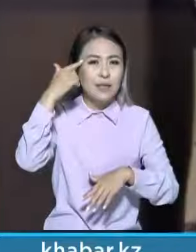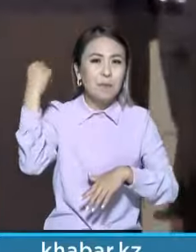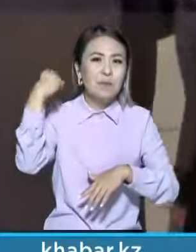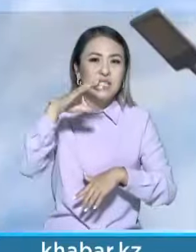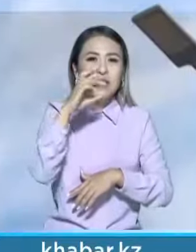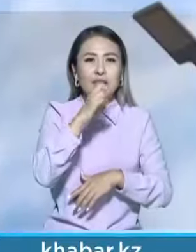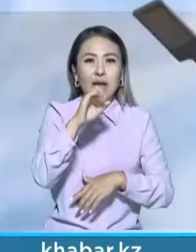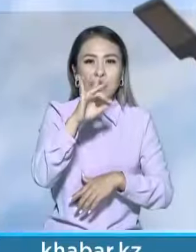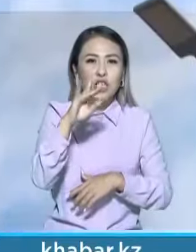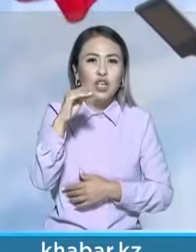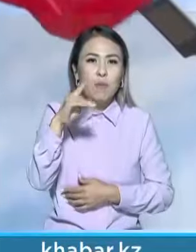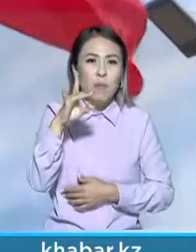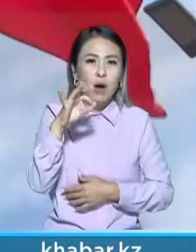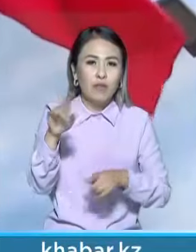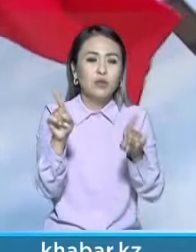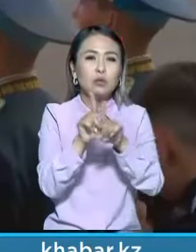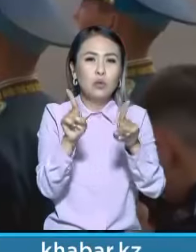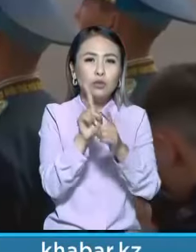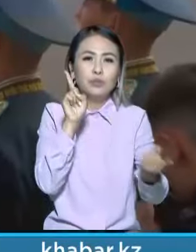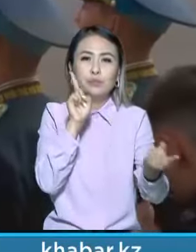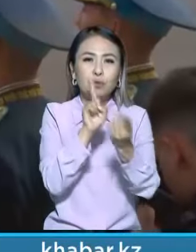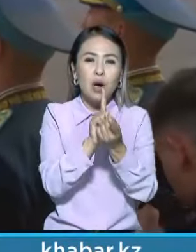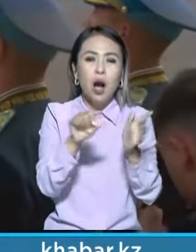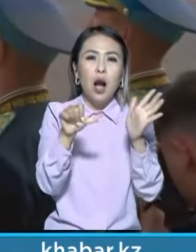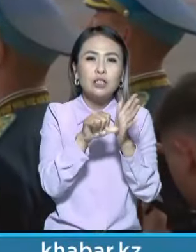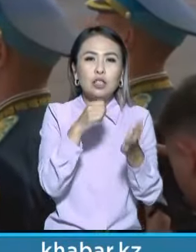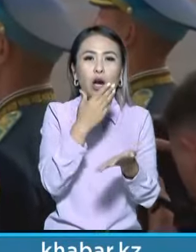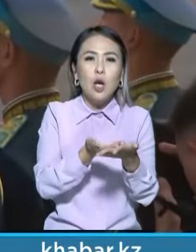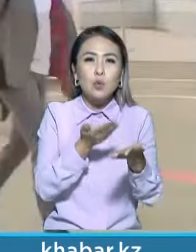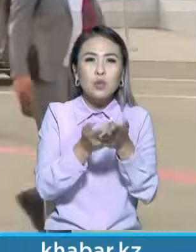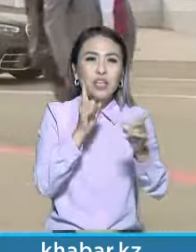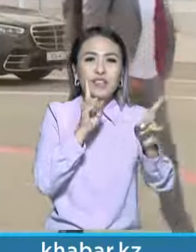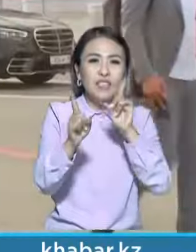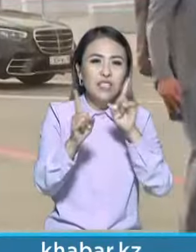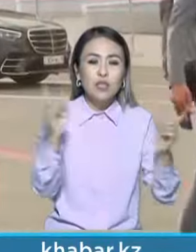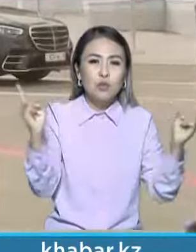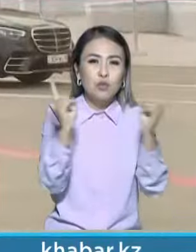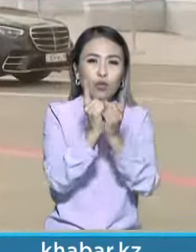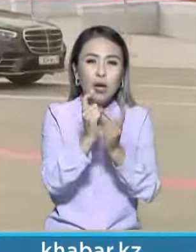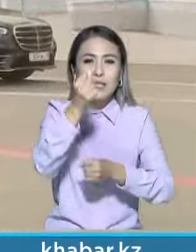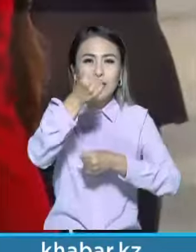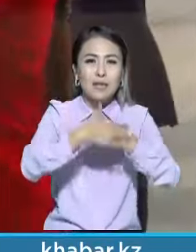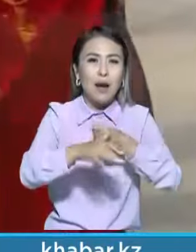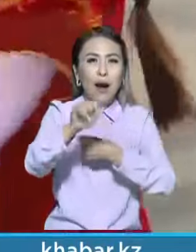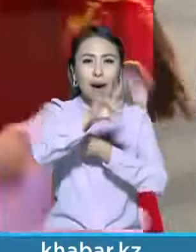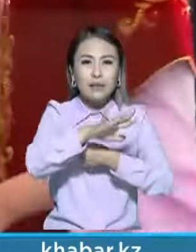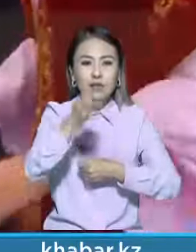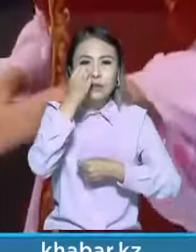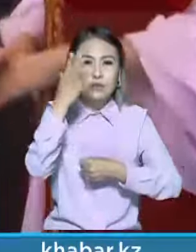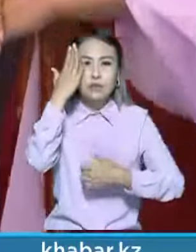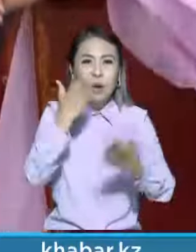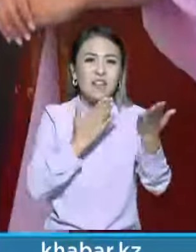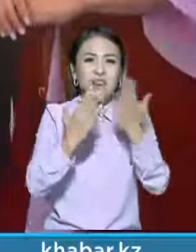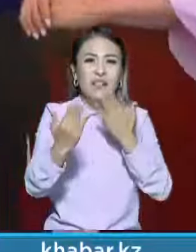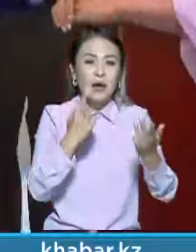Садыр Жапаровты да қарсы алды. Садыр Жапаров 6 консультативті кездесуге және Орталық Азия және Жапония диалогының